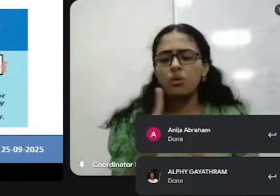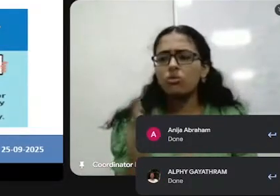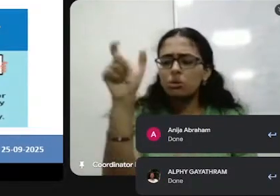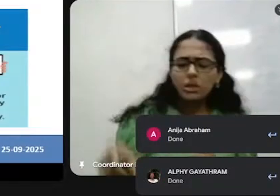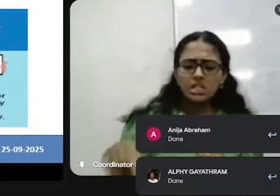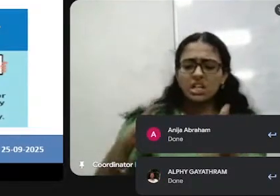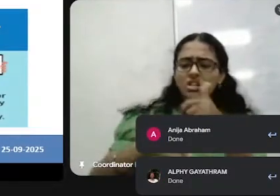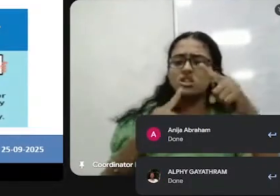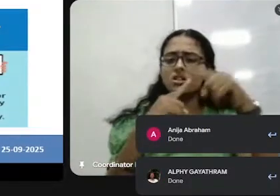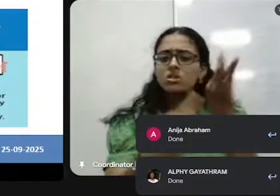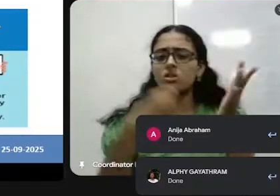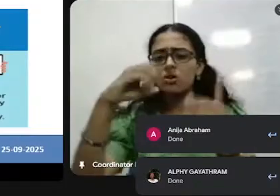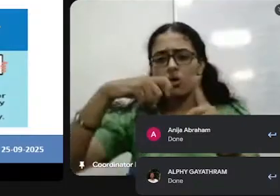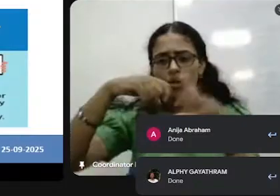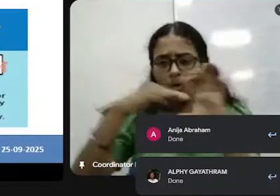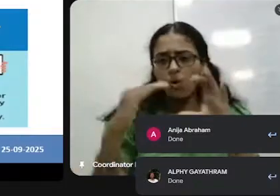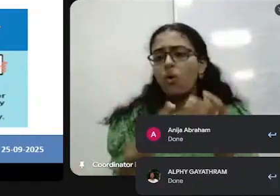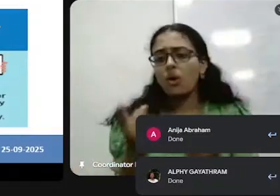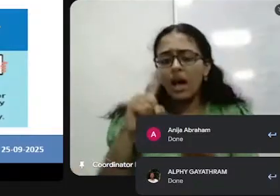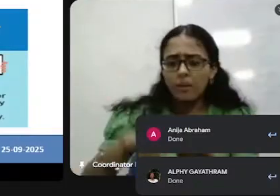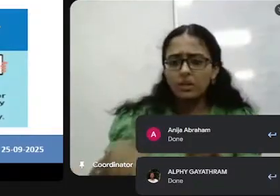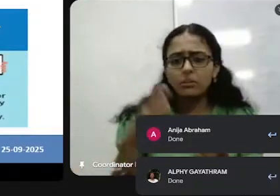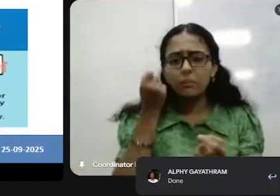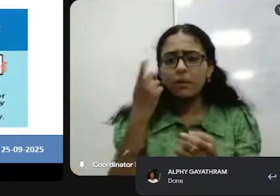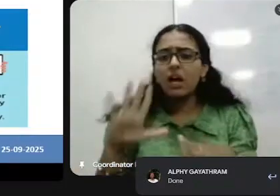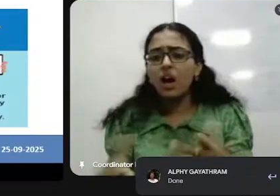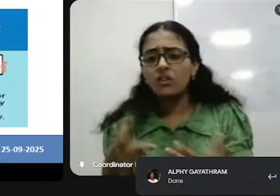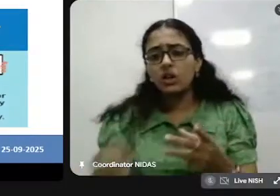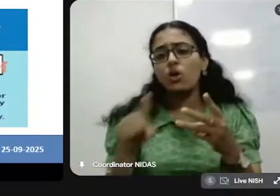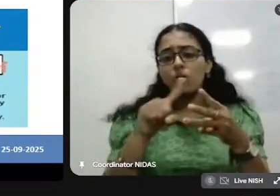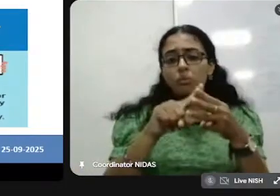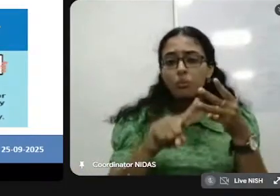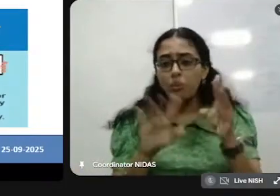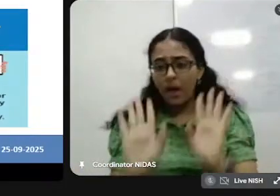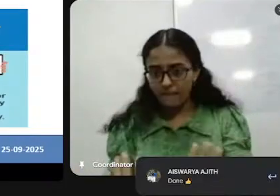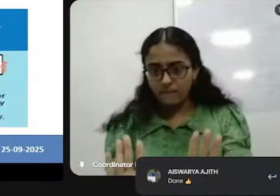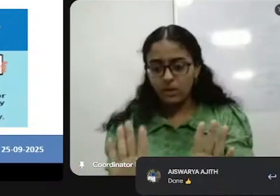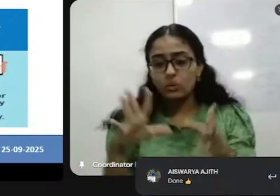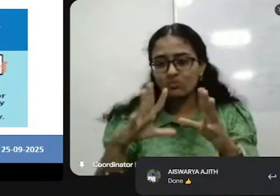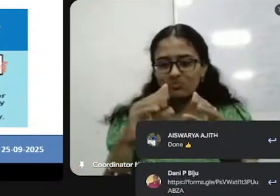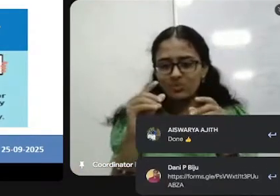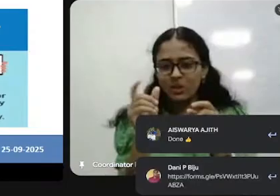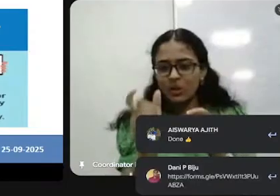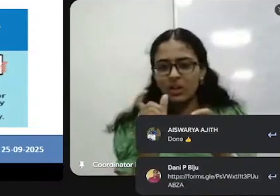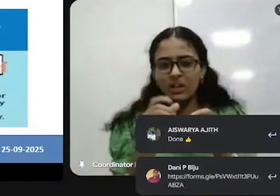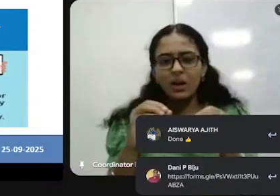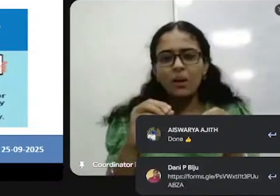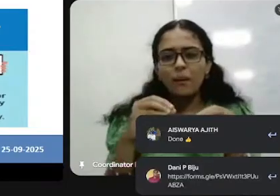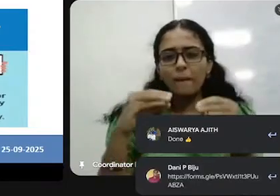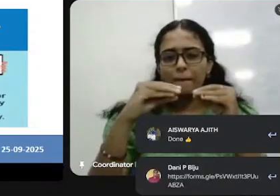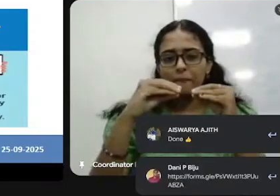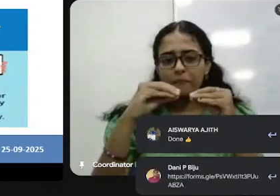അല്ലെ സ്ട്രോക്ക് വരാൻ പോവുകയാണ് എന്ന് മനസ്സിലാക്കാൻ വേണ്ടിയിട്ട് നമുക്കൊരു കോഡ് ഭാഷയുണ്ട്. തുടക്കത്തിൽ അത്